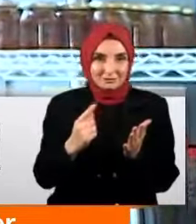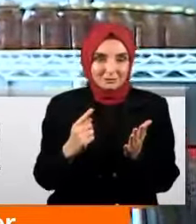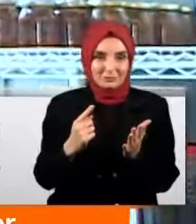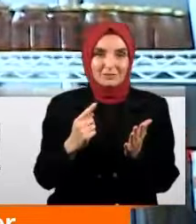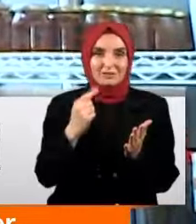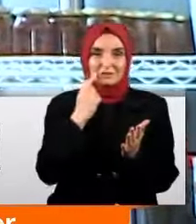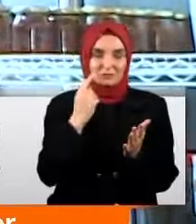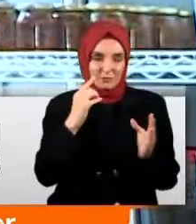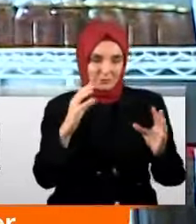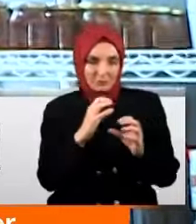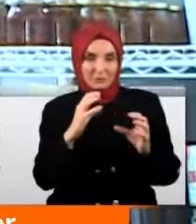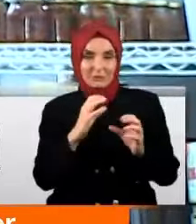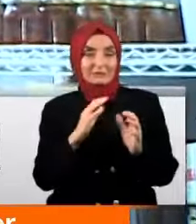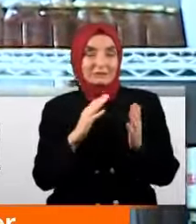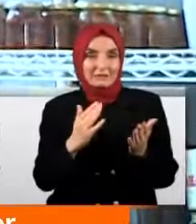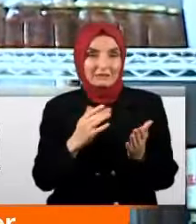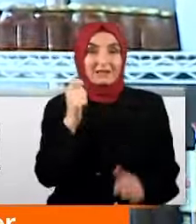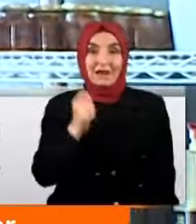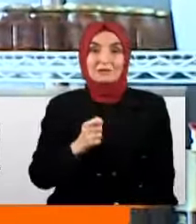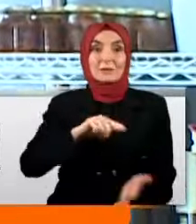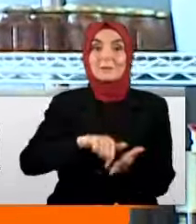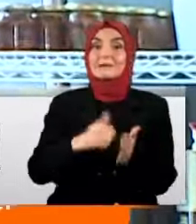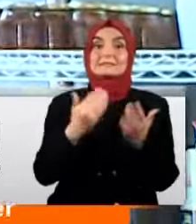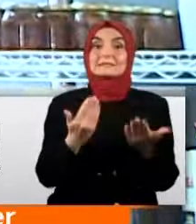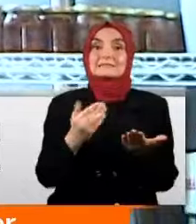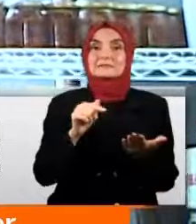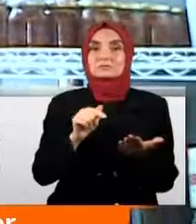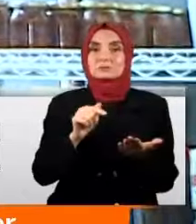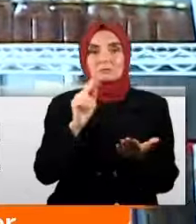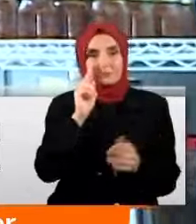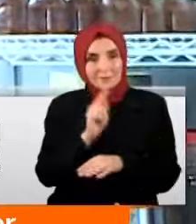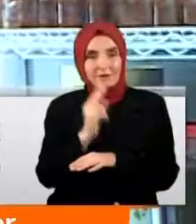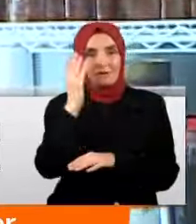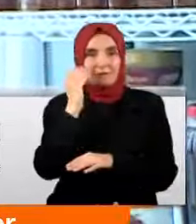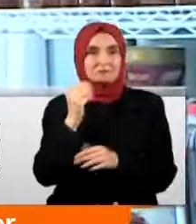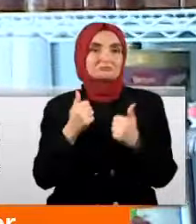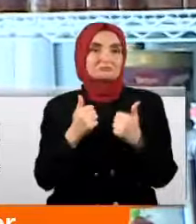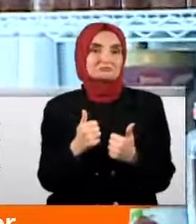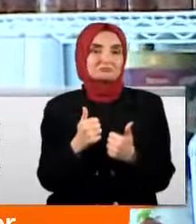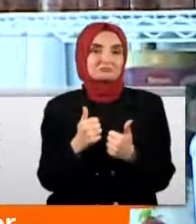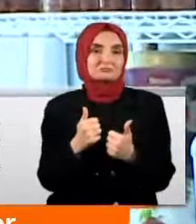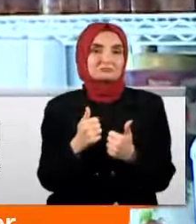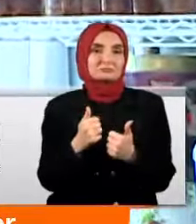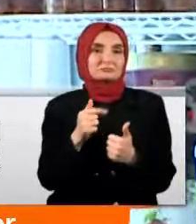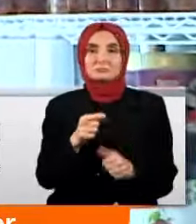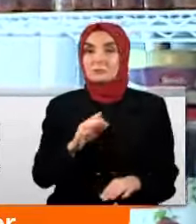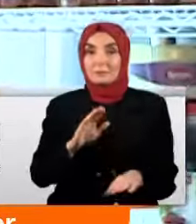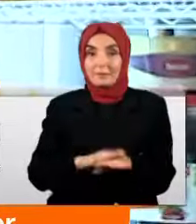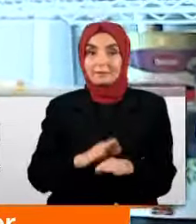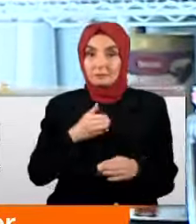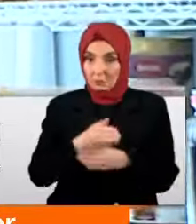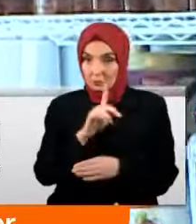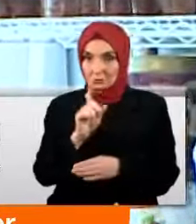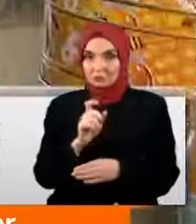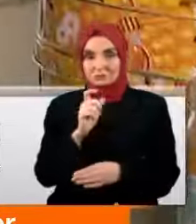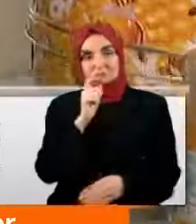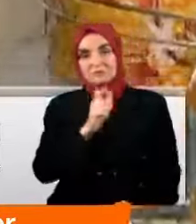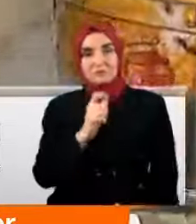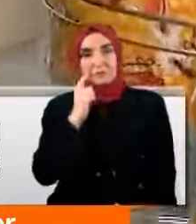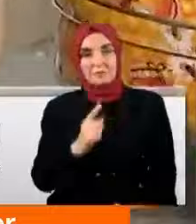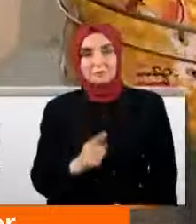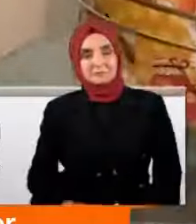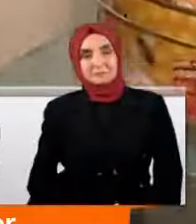olup olmadığı bu yöntemlerle anlaşılabiliyor. Ancak gerçekten bu yöntem doğru mu? İşte yanıtı.